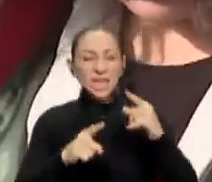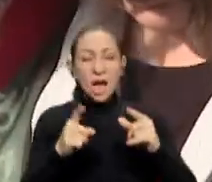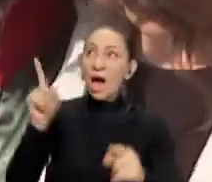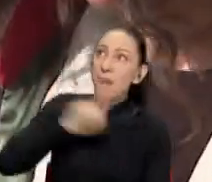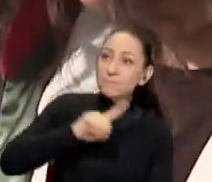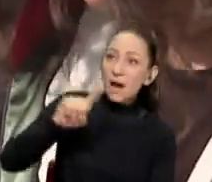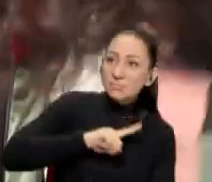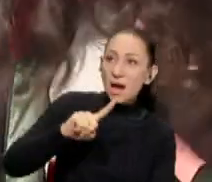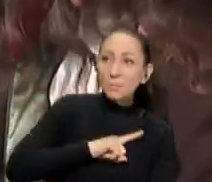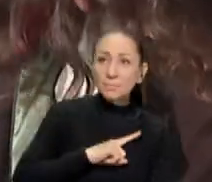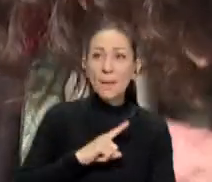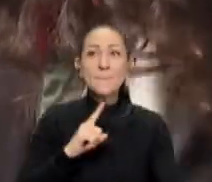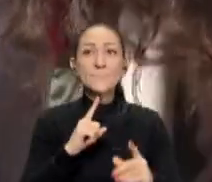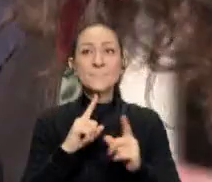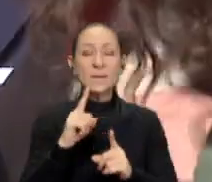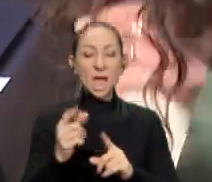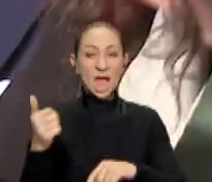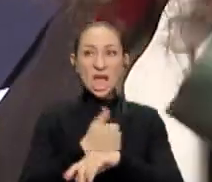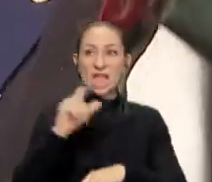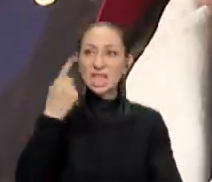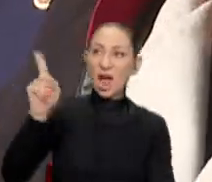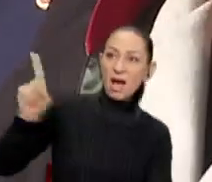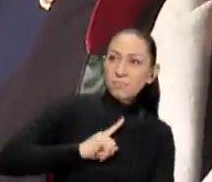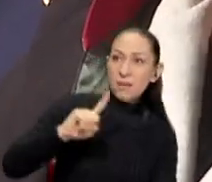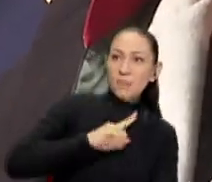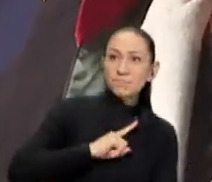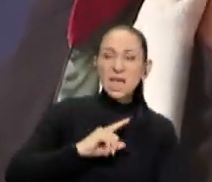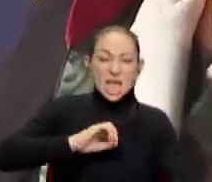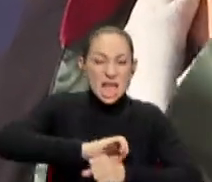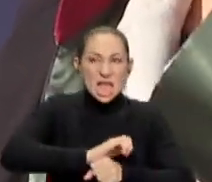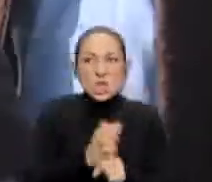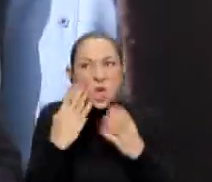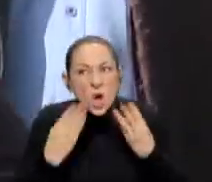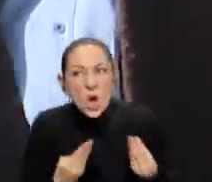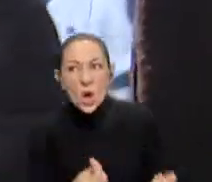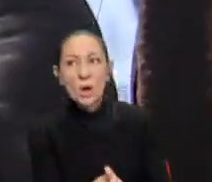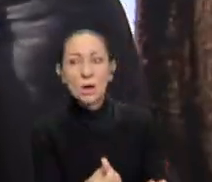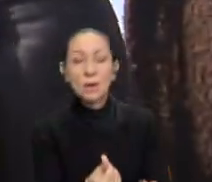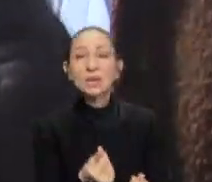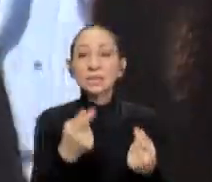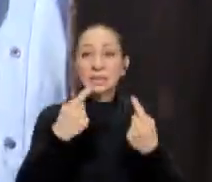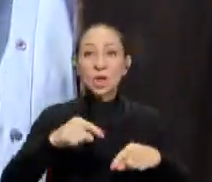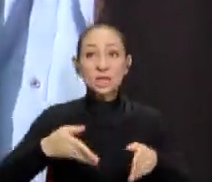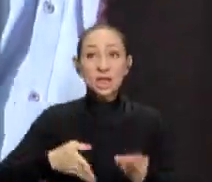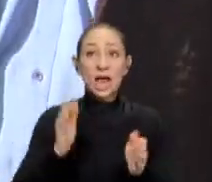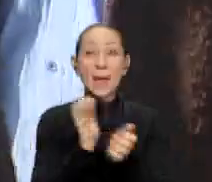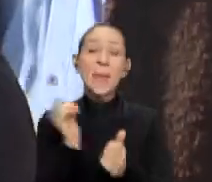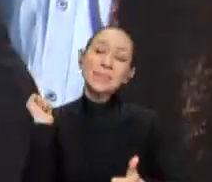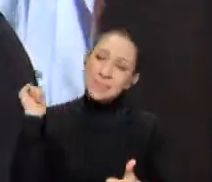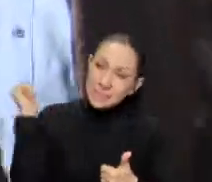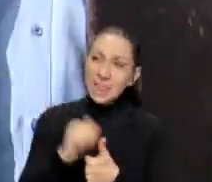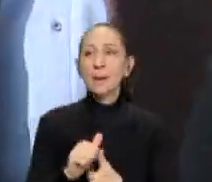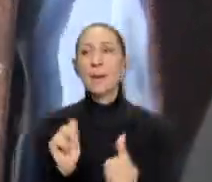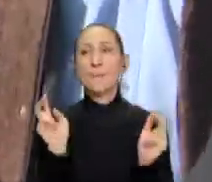altında, yargı iktidarın altında ezilip geçiliyor. Salondan çıkan aileler bir kez